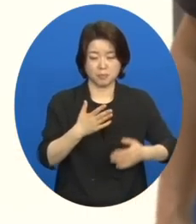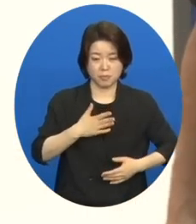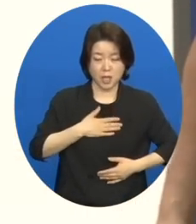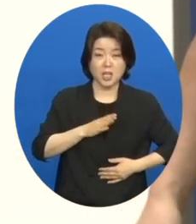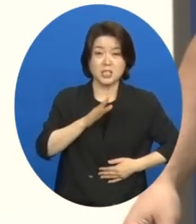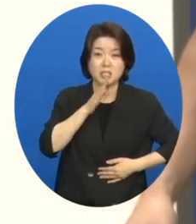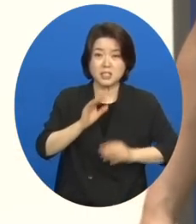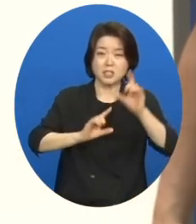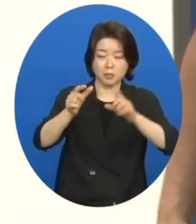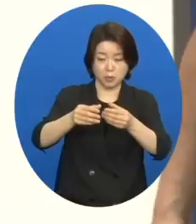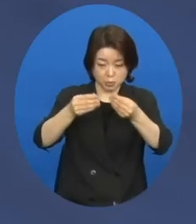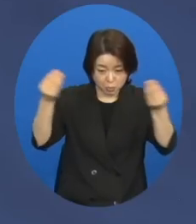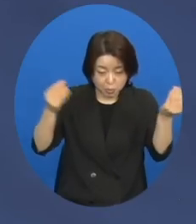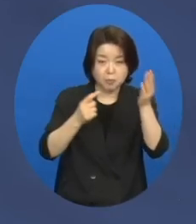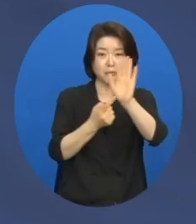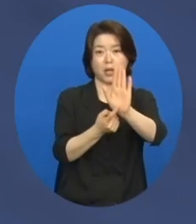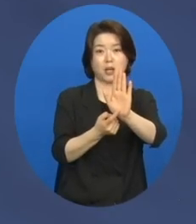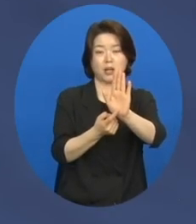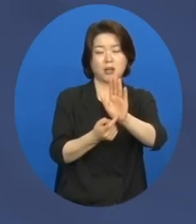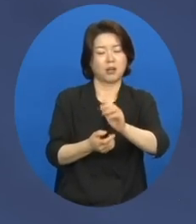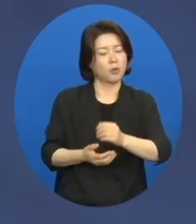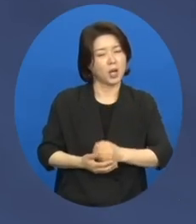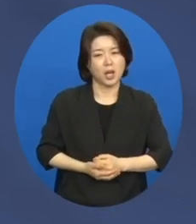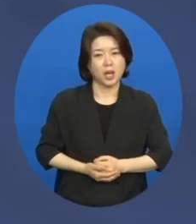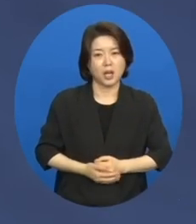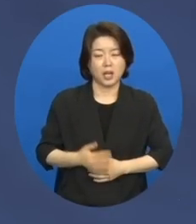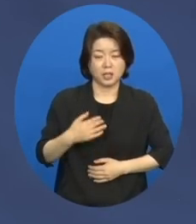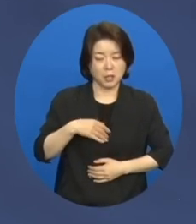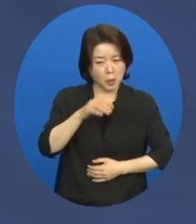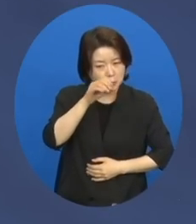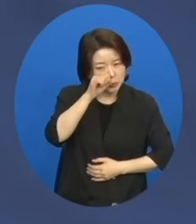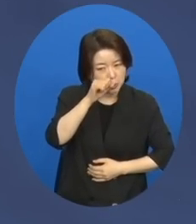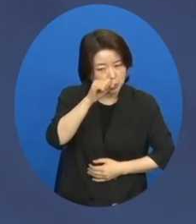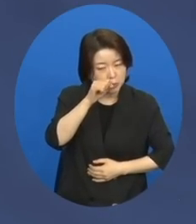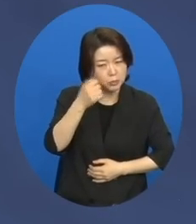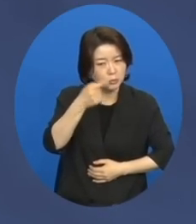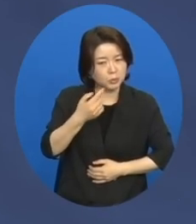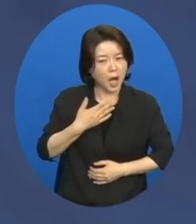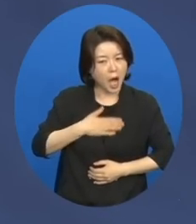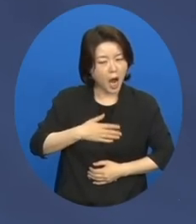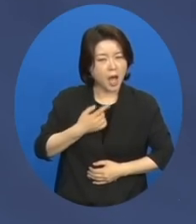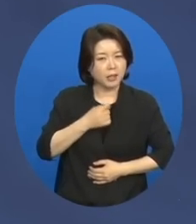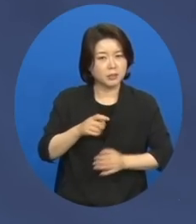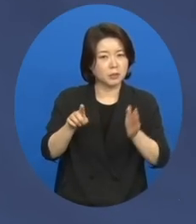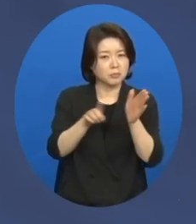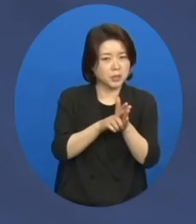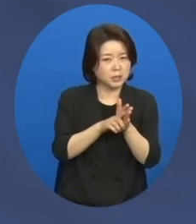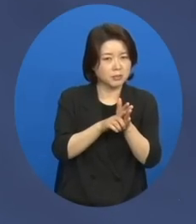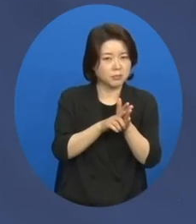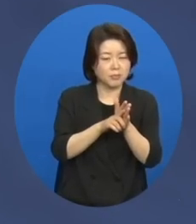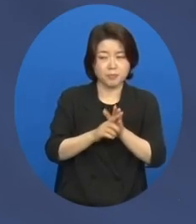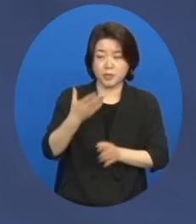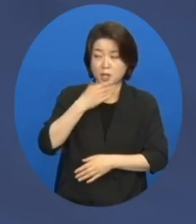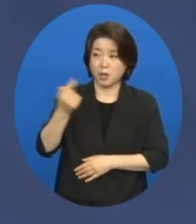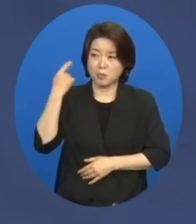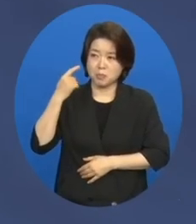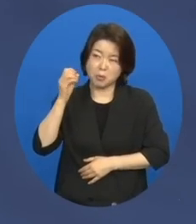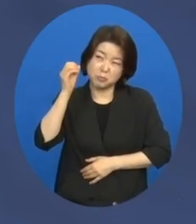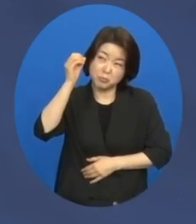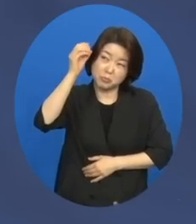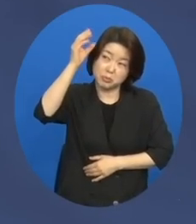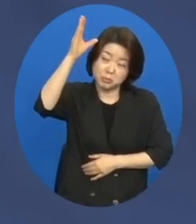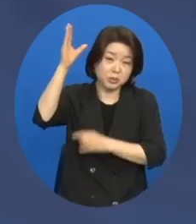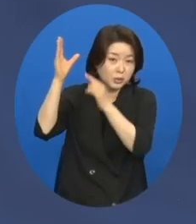드러나는데 와 그렇게 좋은 줄 알았던 믿음도 그렇게 대단한 복음에 대한 지식도